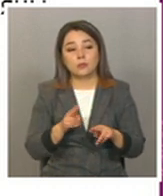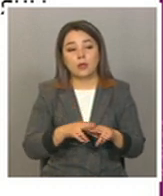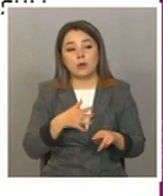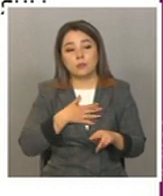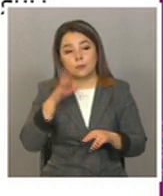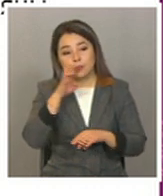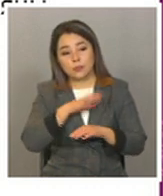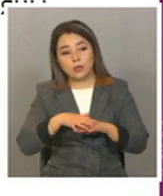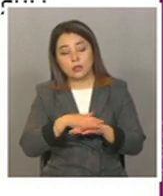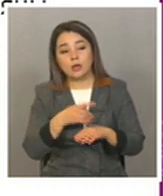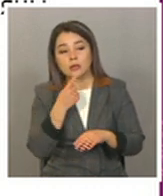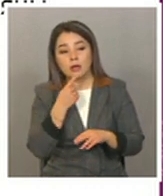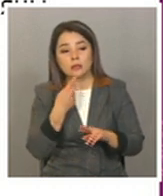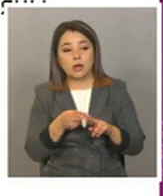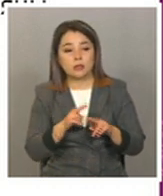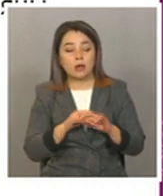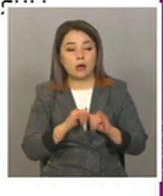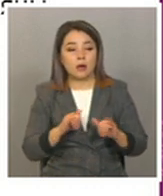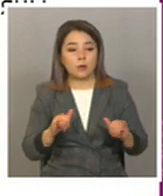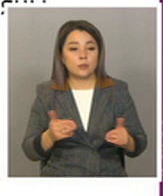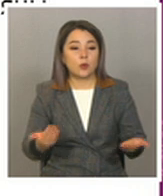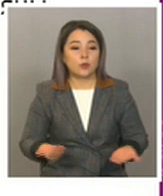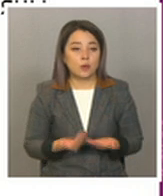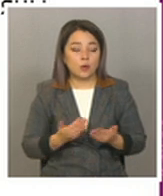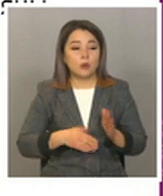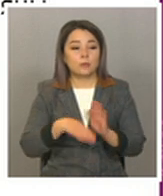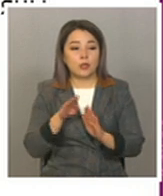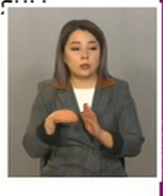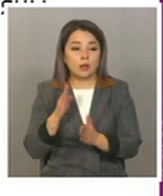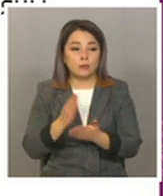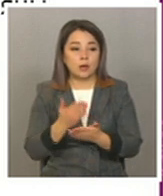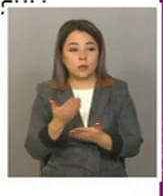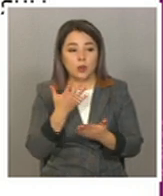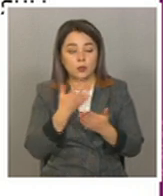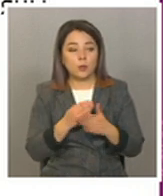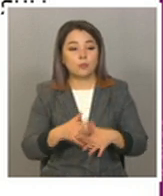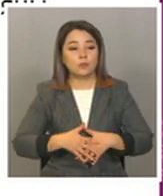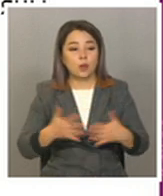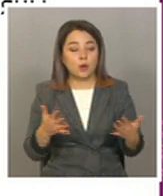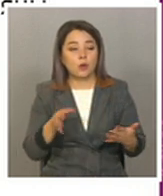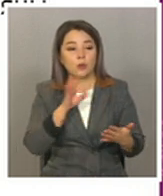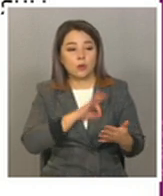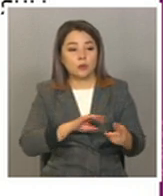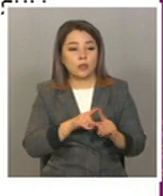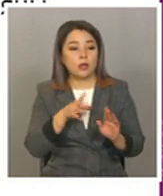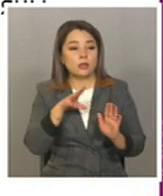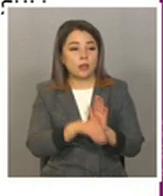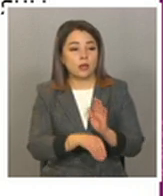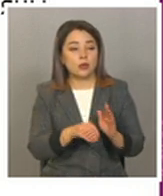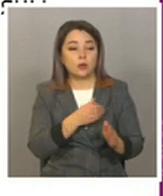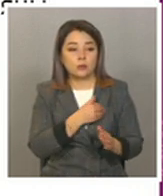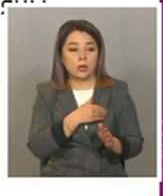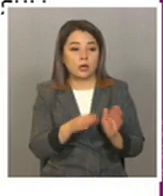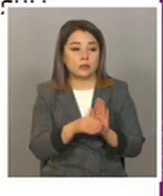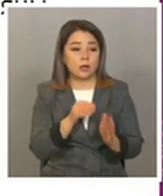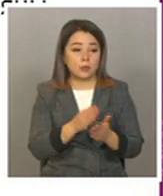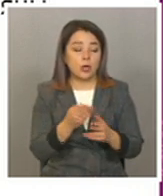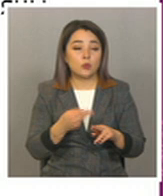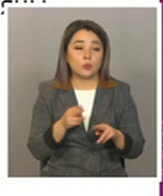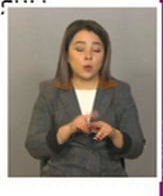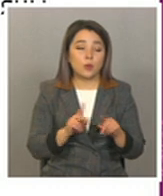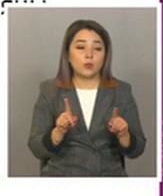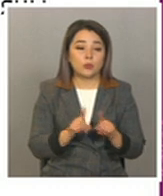мемлекеттік тілдің өміршеңдігін қамтамасыз етіп, оның кең қолданысқа енуін қаласақ, онда бар